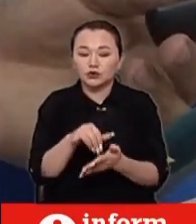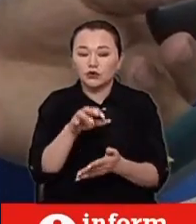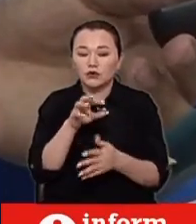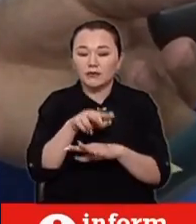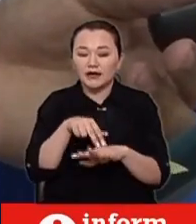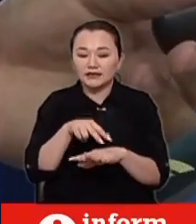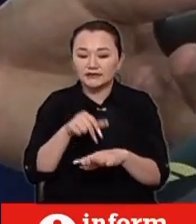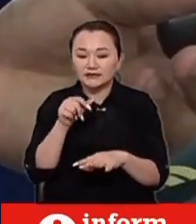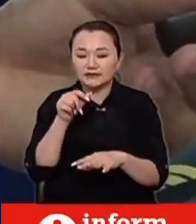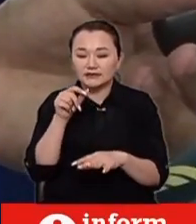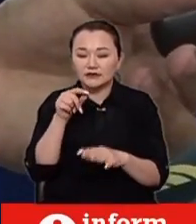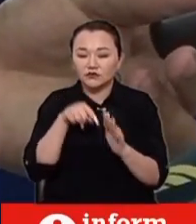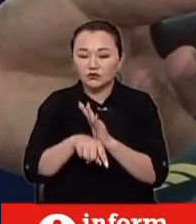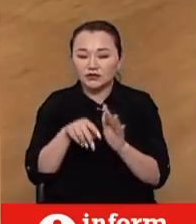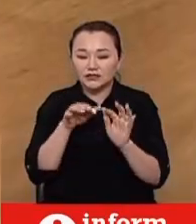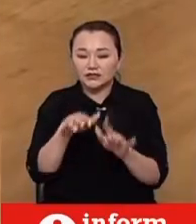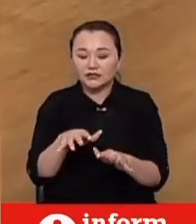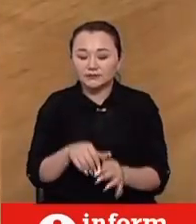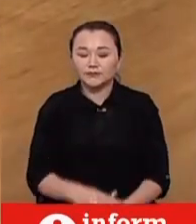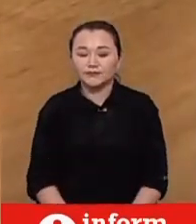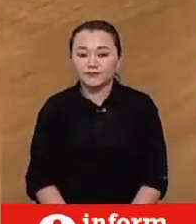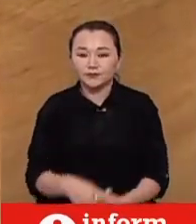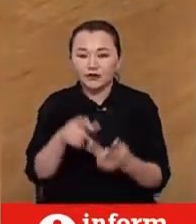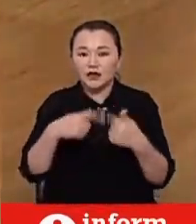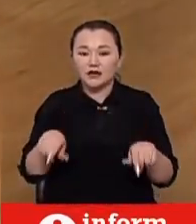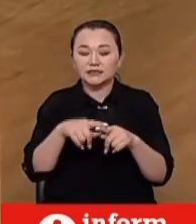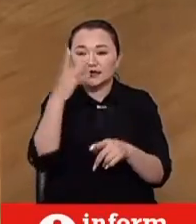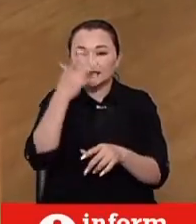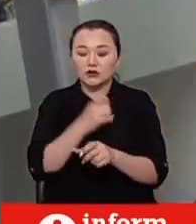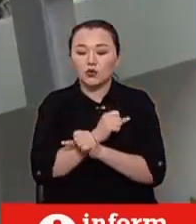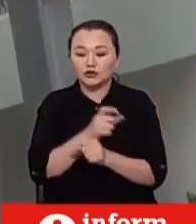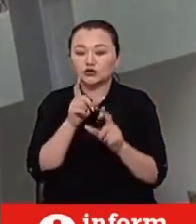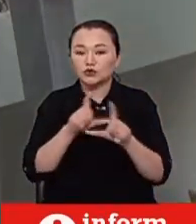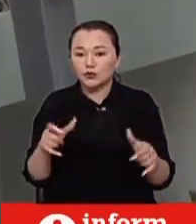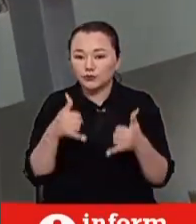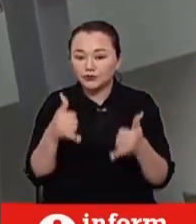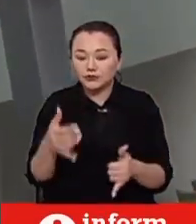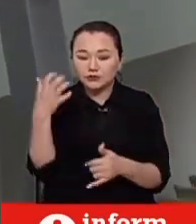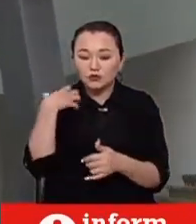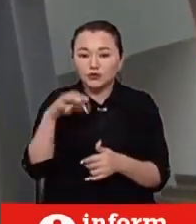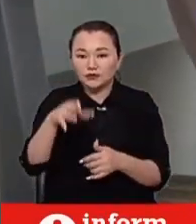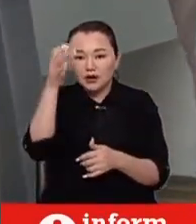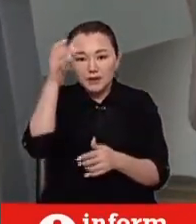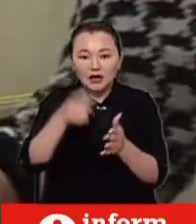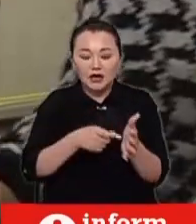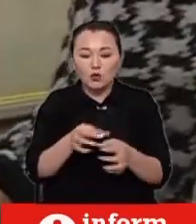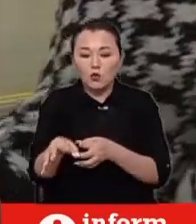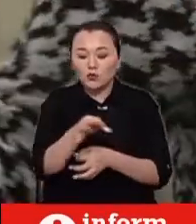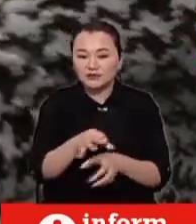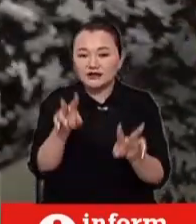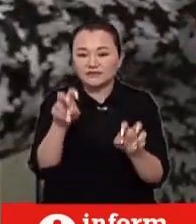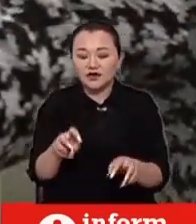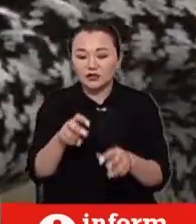органах внутренних дел. Организацию летнего отдыха школьников чиновники от образования Карагандинской области